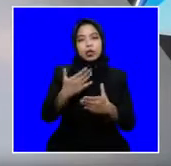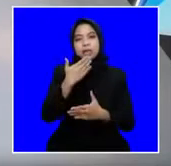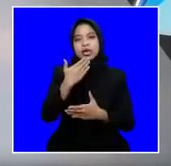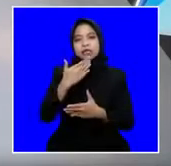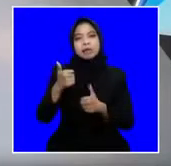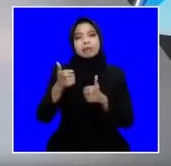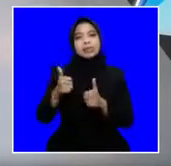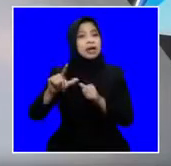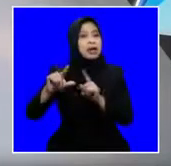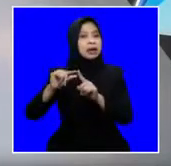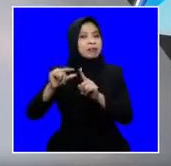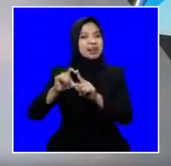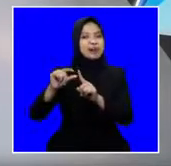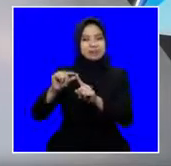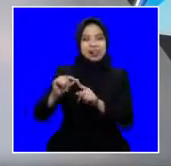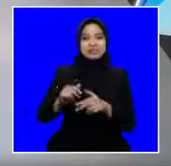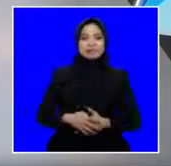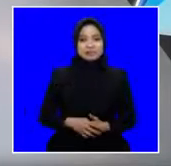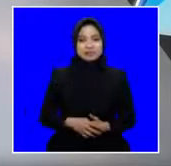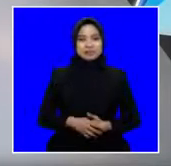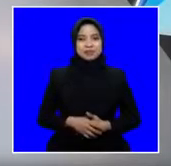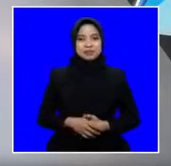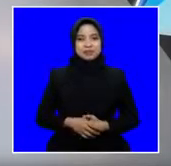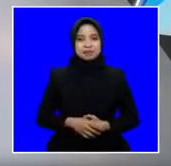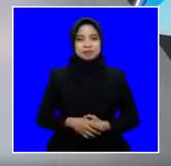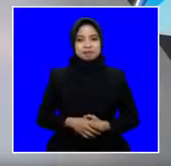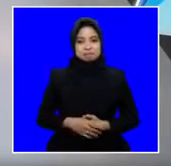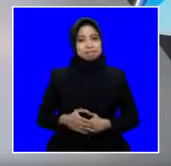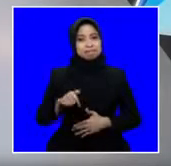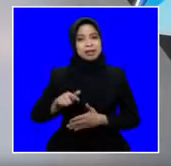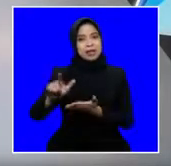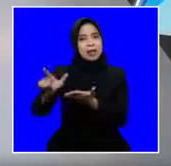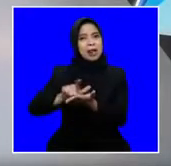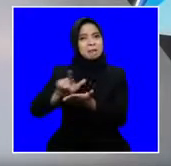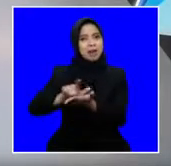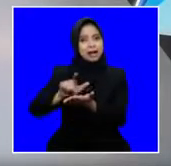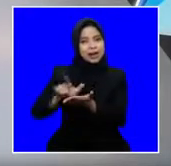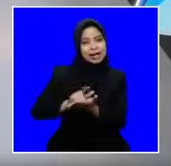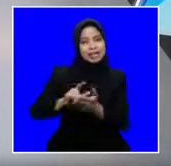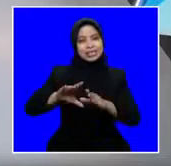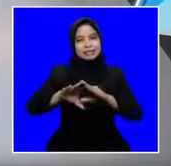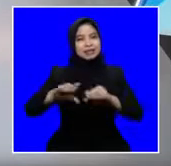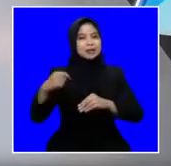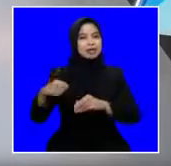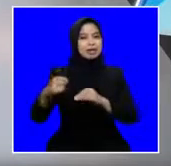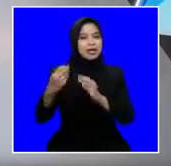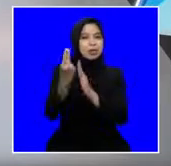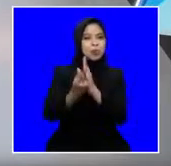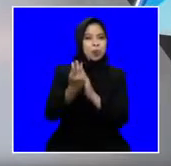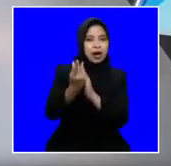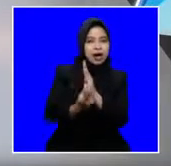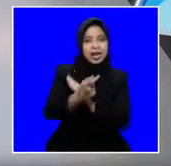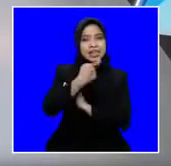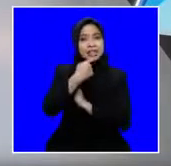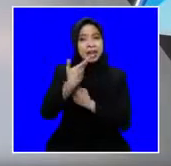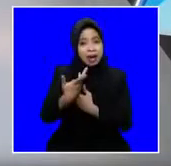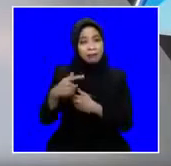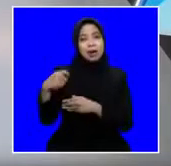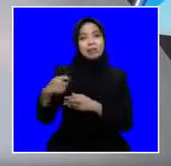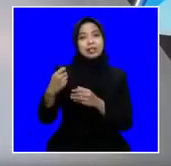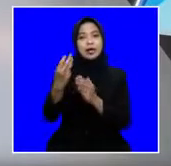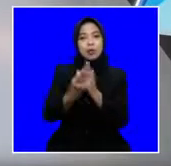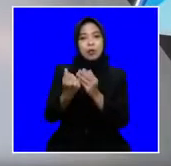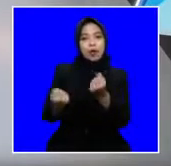kita menyebutnya dengan LPDP. Dan sekarang kita akan mendengarkan laporan singkat kinerja Kementerian Keuangan terkait dukungan